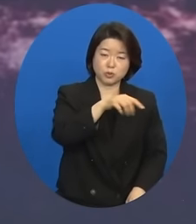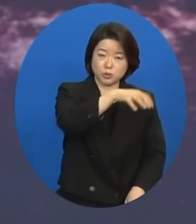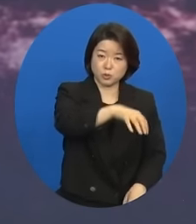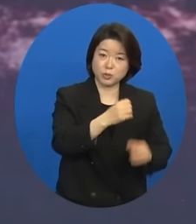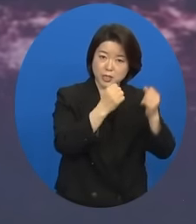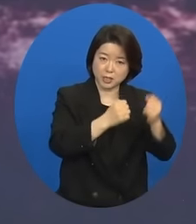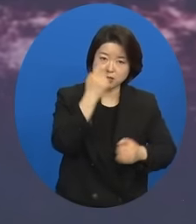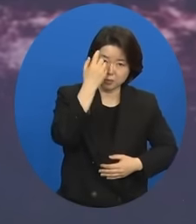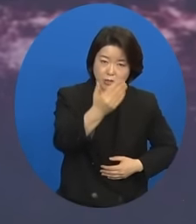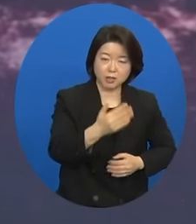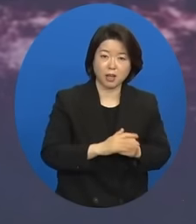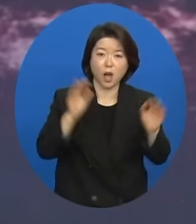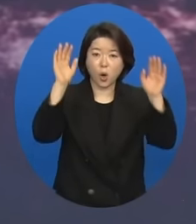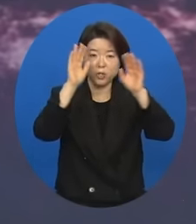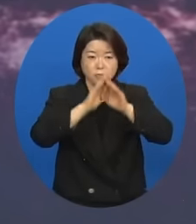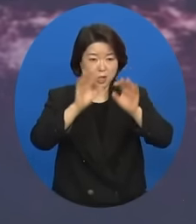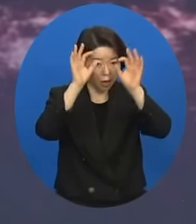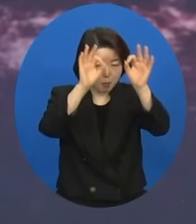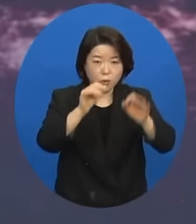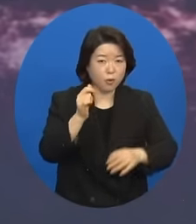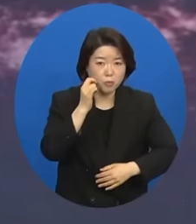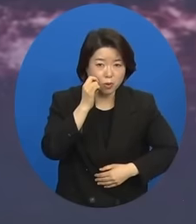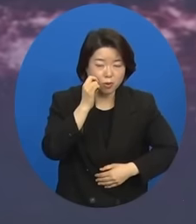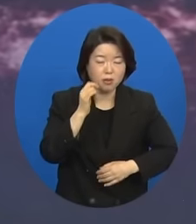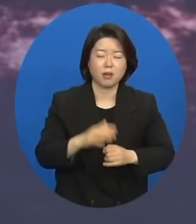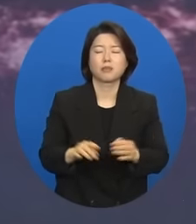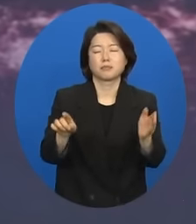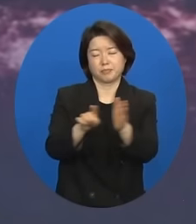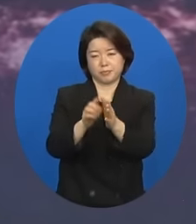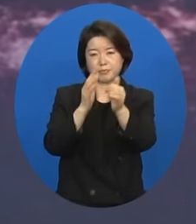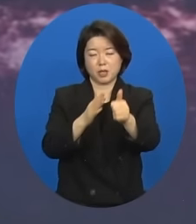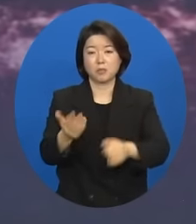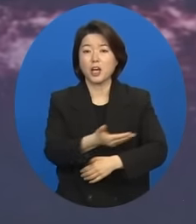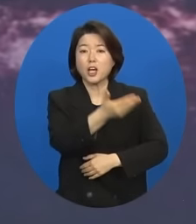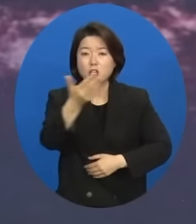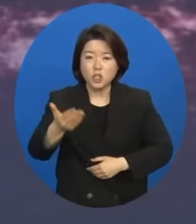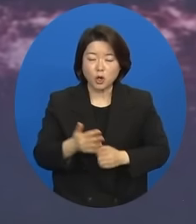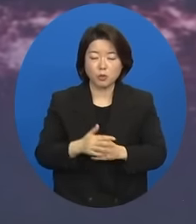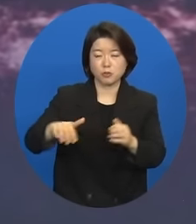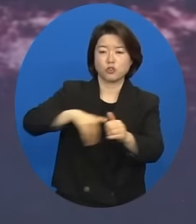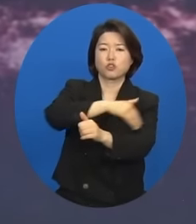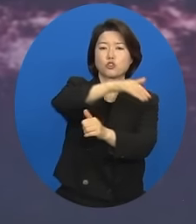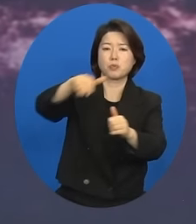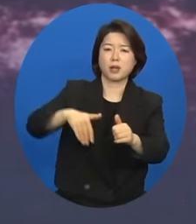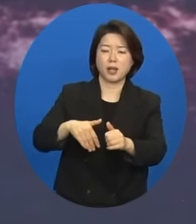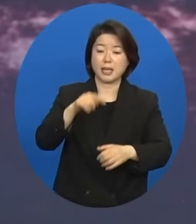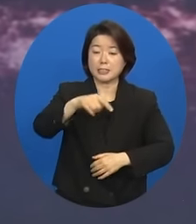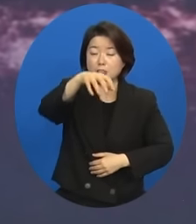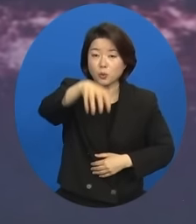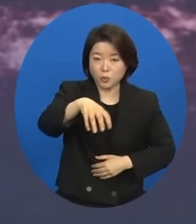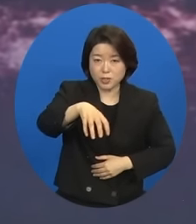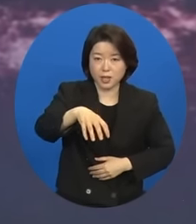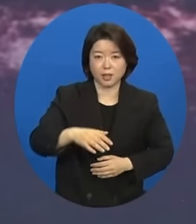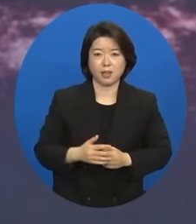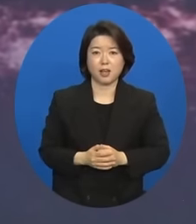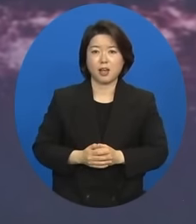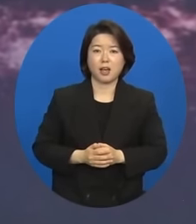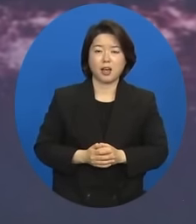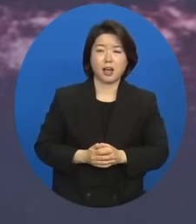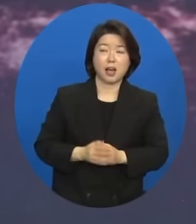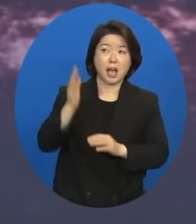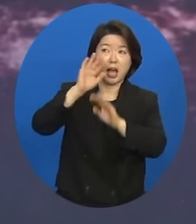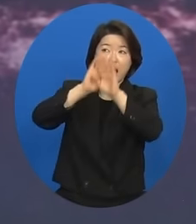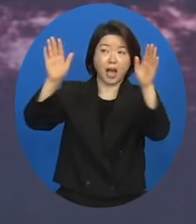어둠 때문에 아무것도 보이지 않습니까 믿으시기 바랍니다 여분을 여러분 주위에 바로 그 그곳에 하늘로